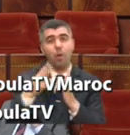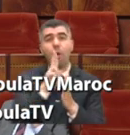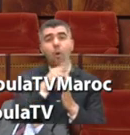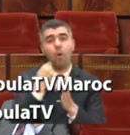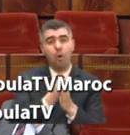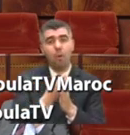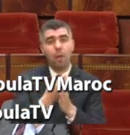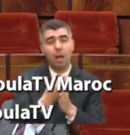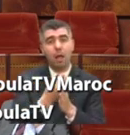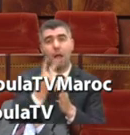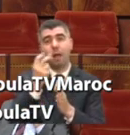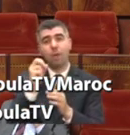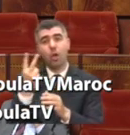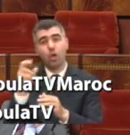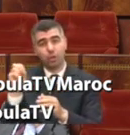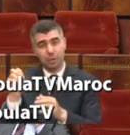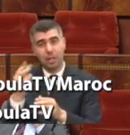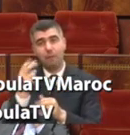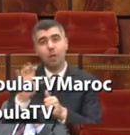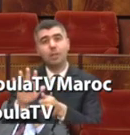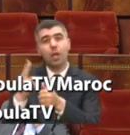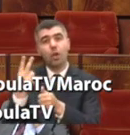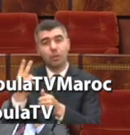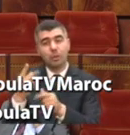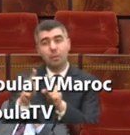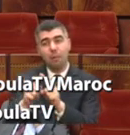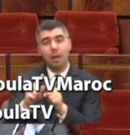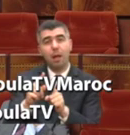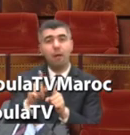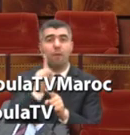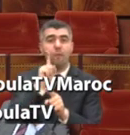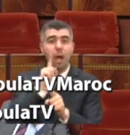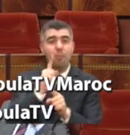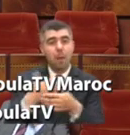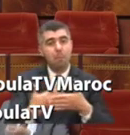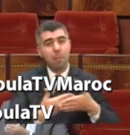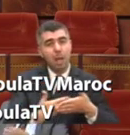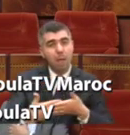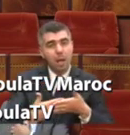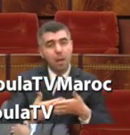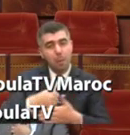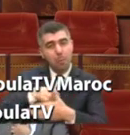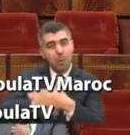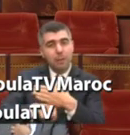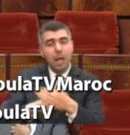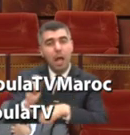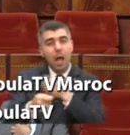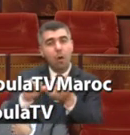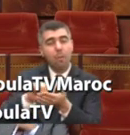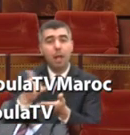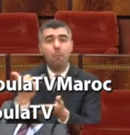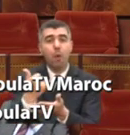2016-2021 سيما المتعلق بالاستراتيجية الوطنية لتكريس صحة الأم والطفل من خلال تأهيل فضاءات الولادة بالعالم القروي. السيد